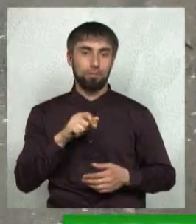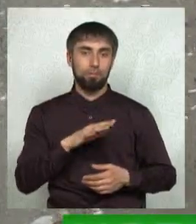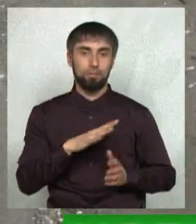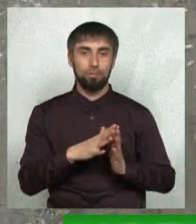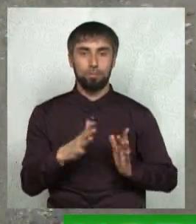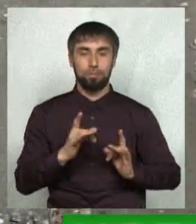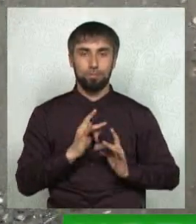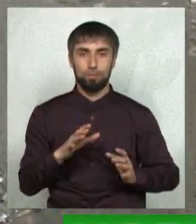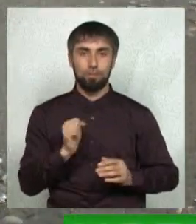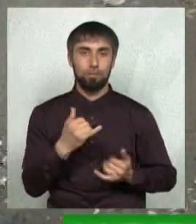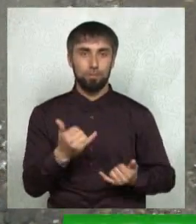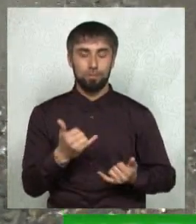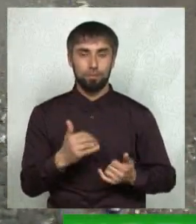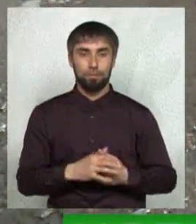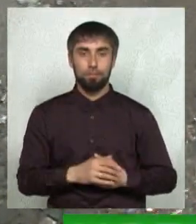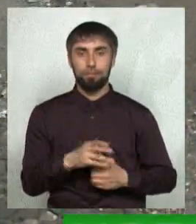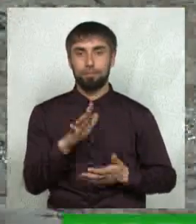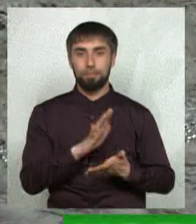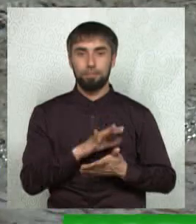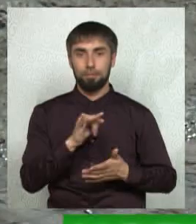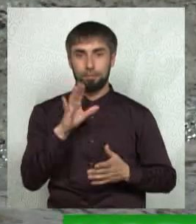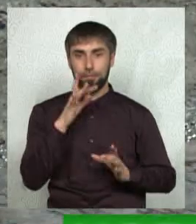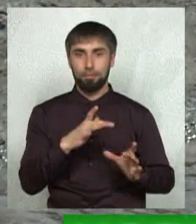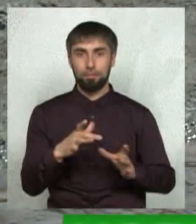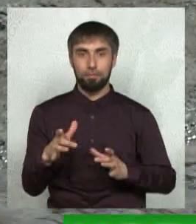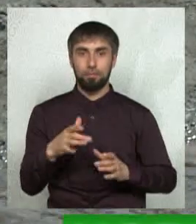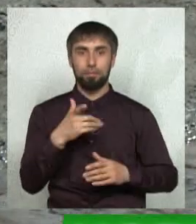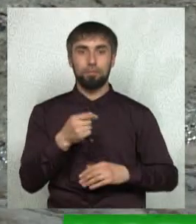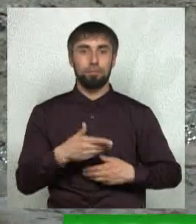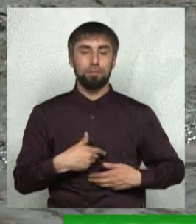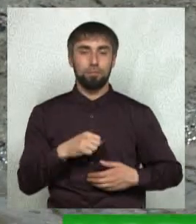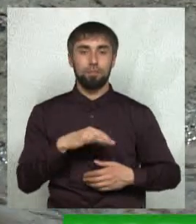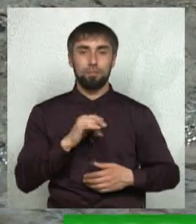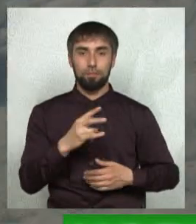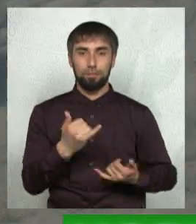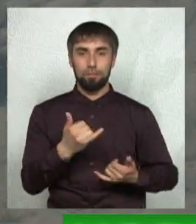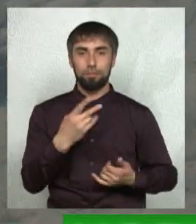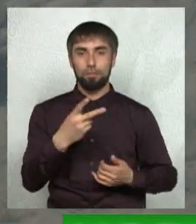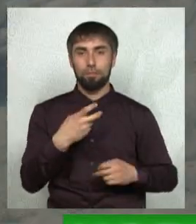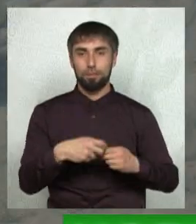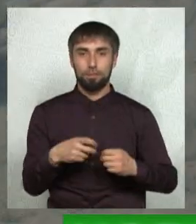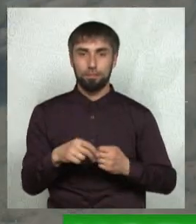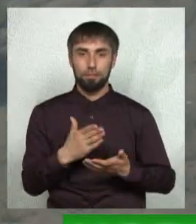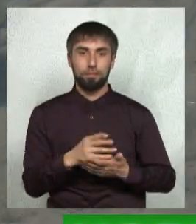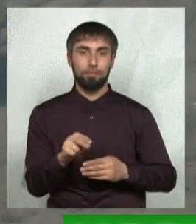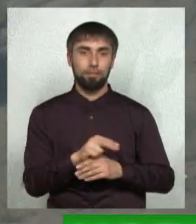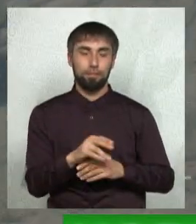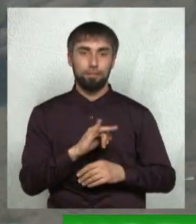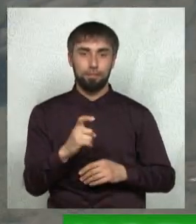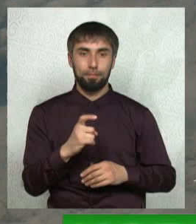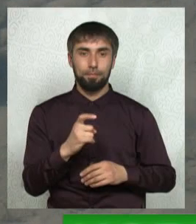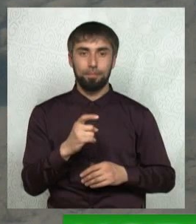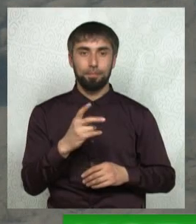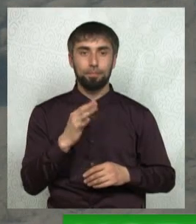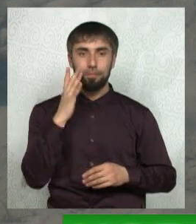большой праздник. А вот сегодня грязь и лужи. На улице, где живет Алихан, сейчас два порыва. И ремонтировать их